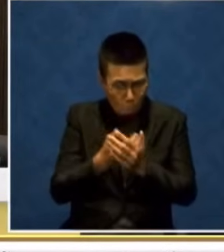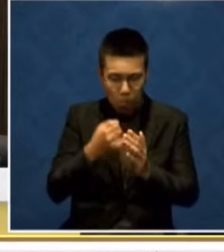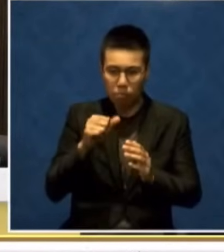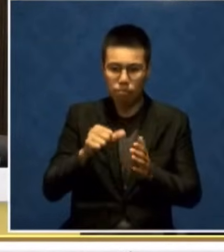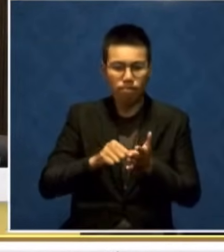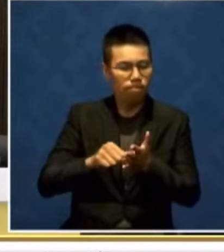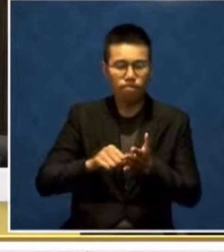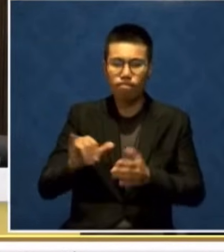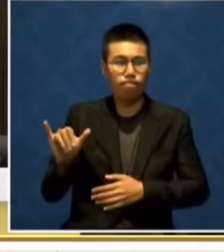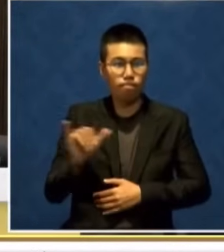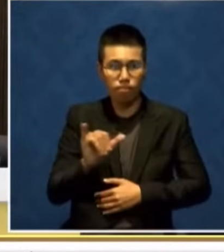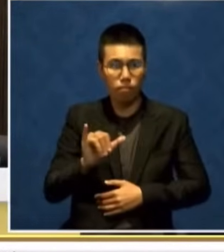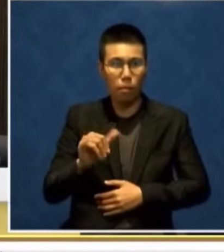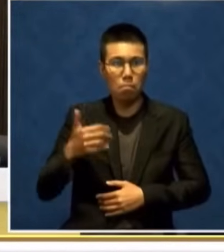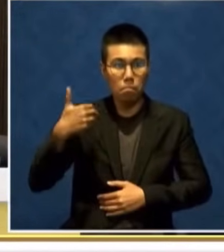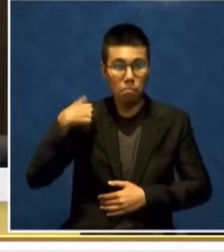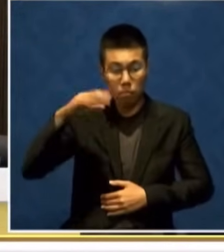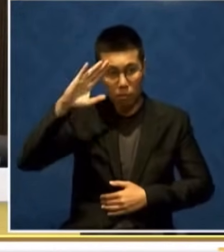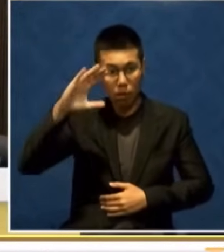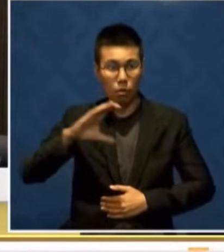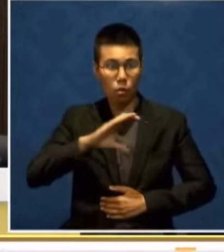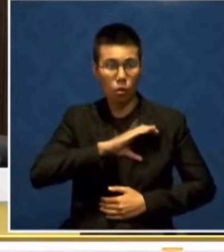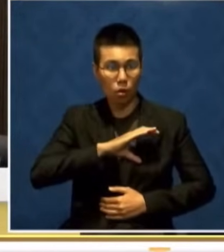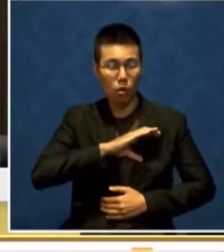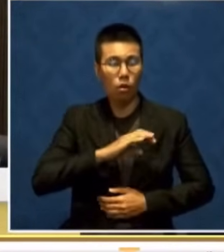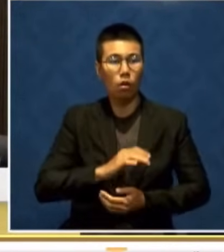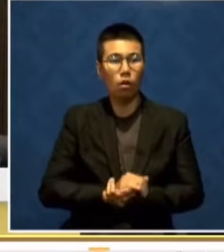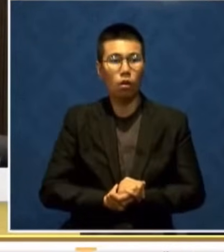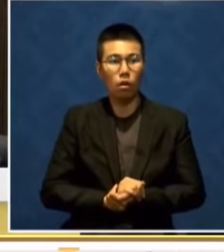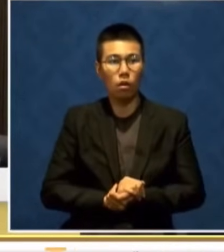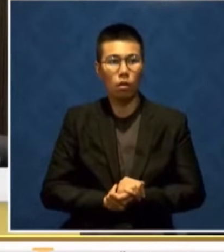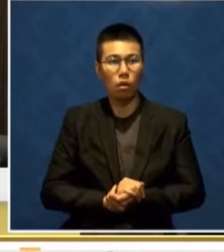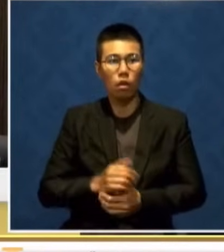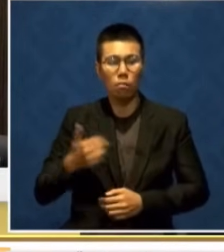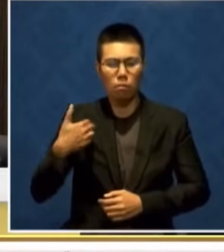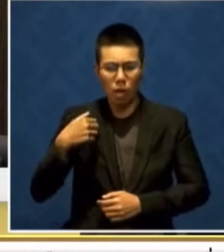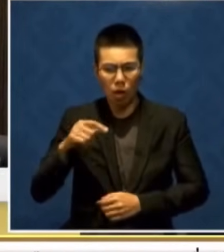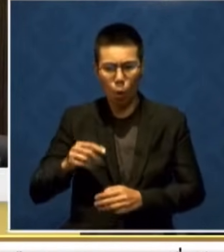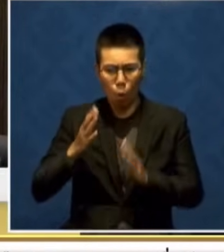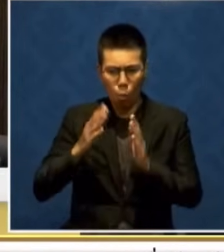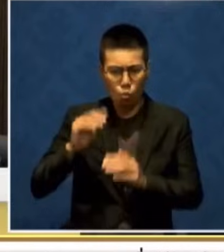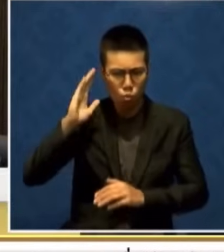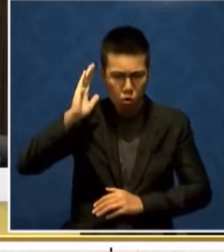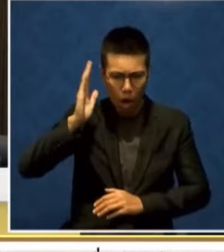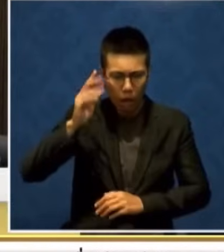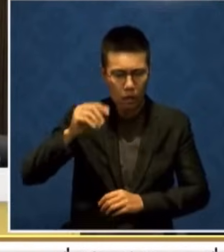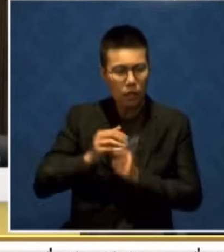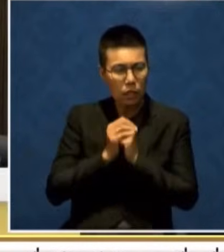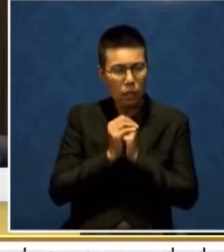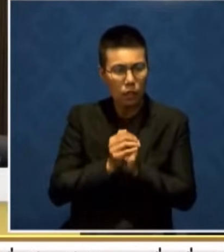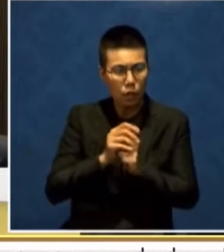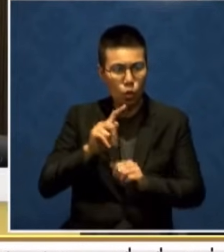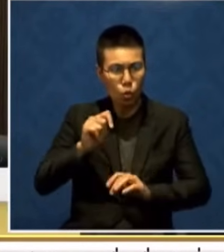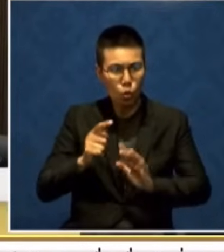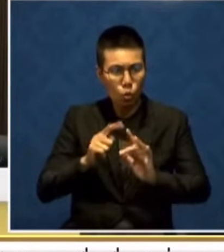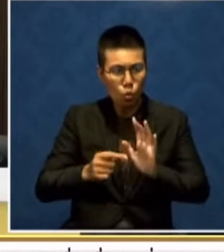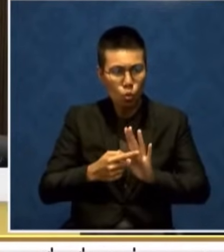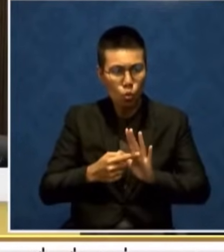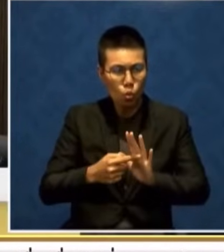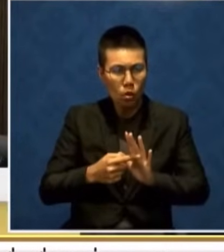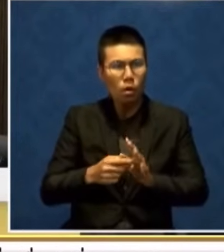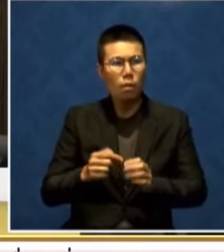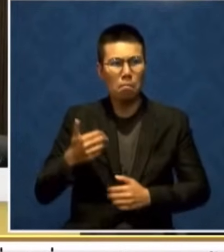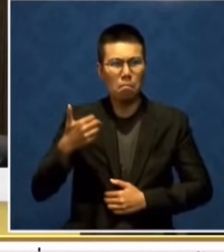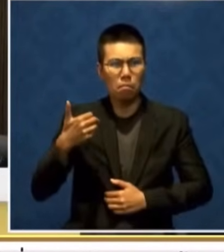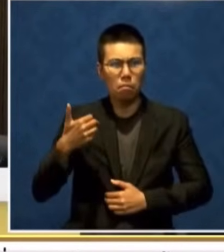ยังมีตำรวจที่เชื่อมโยงกับคดีสู้ข่าวทั้งหมดที่ผมไล่เรียงเป็นแค่ยอด